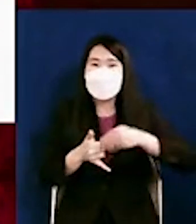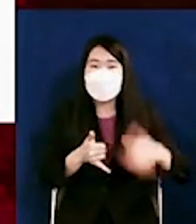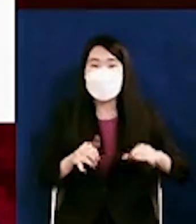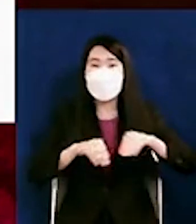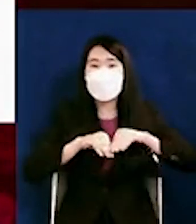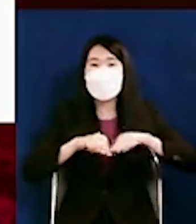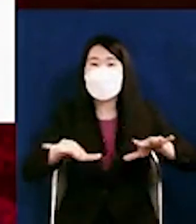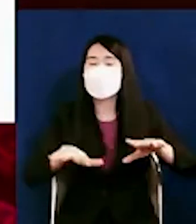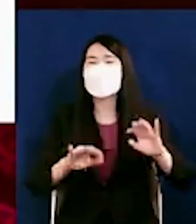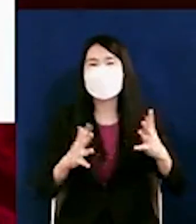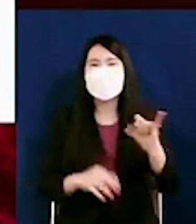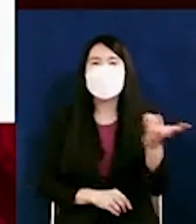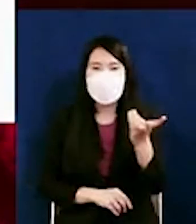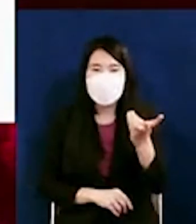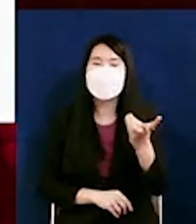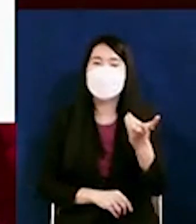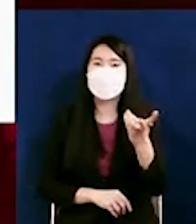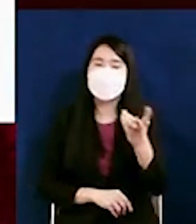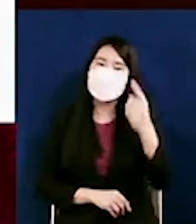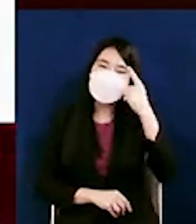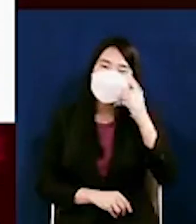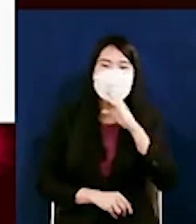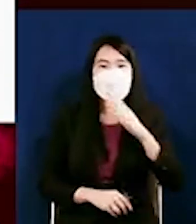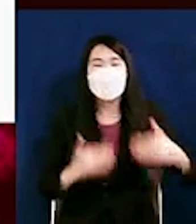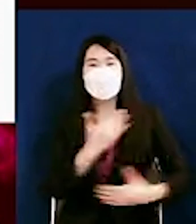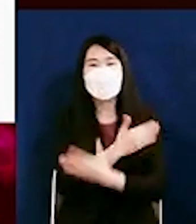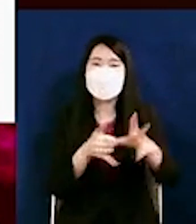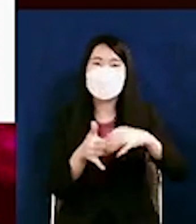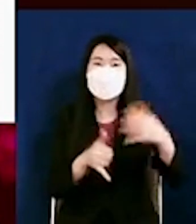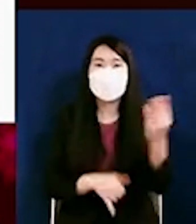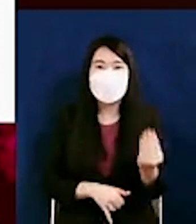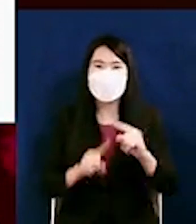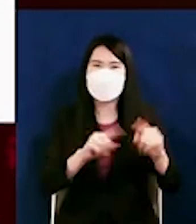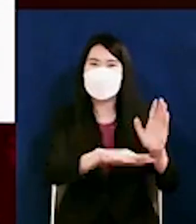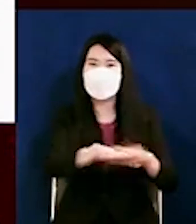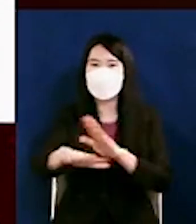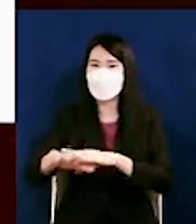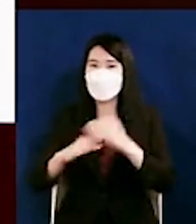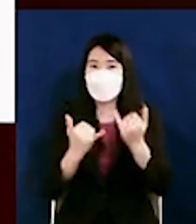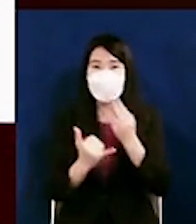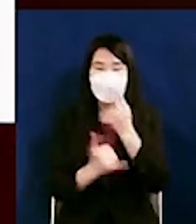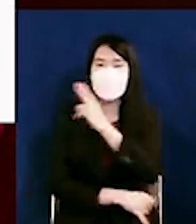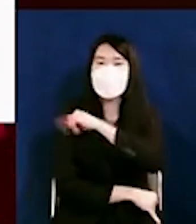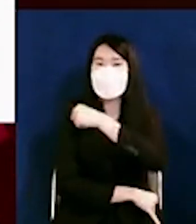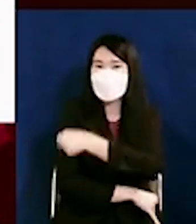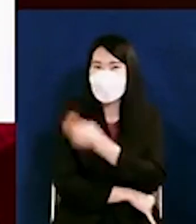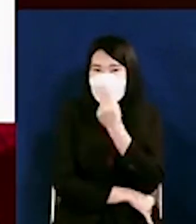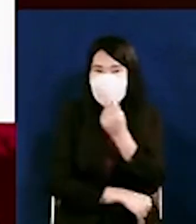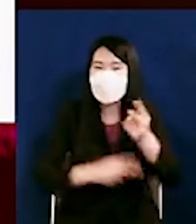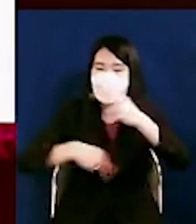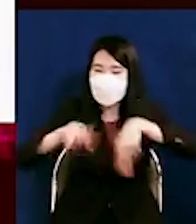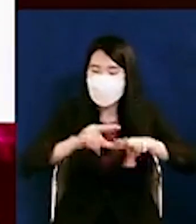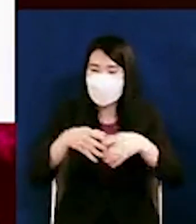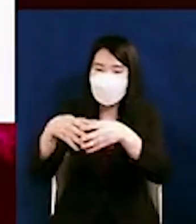ระจายไม่สูงมันก็เลยถูกเบียดแล้วก็จำนวนก็น้อยลงเรื่อยๆแต่อย่างไรก็ดีนะครับเราก็จะดำเนินการตรวจเพิ่มเติมต่อไปว่